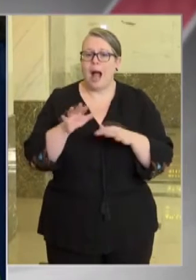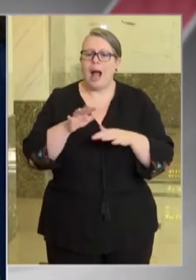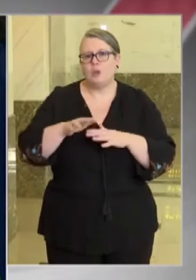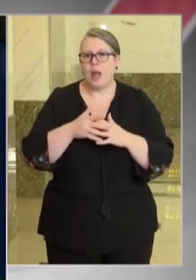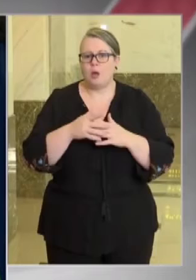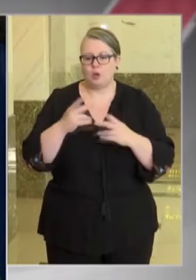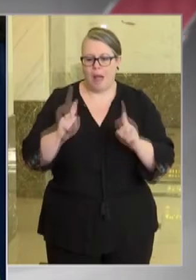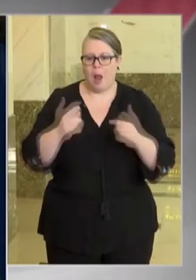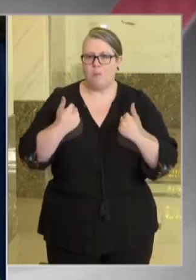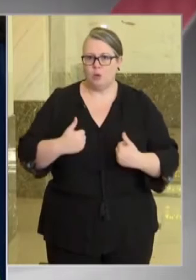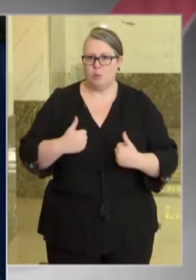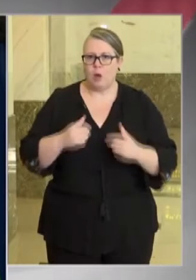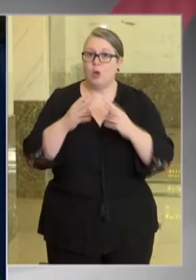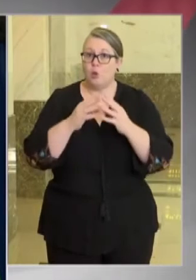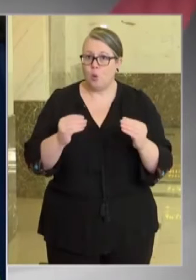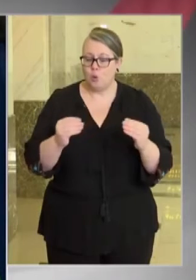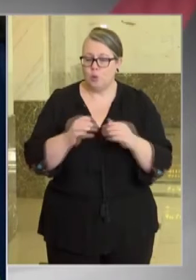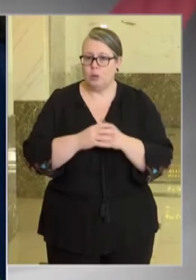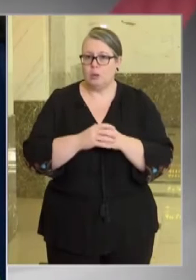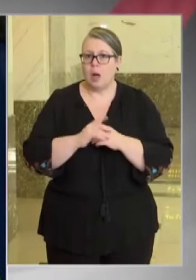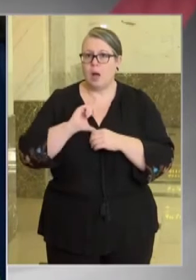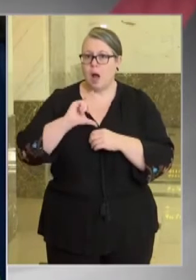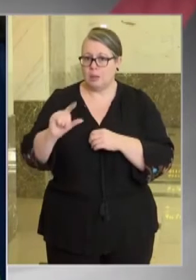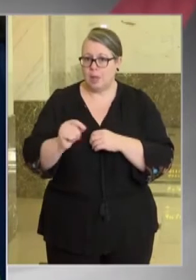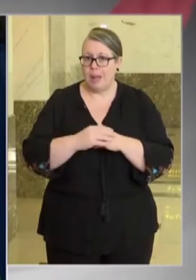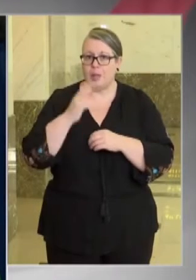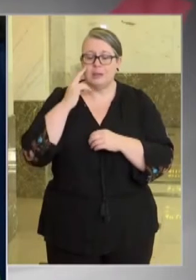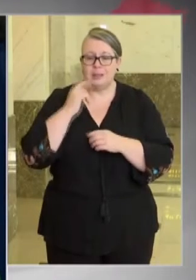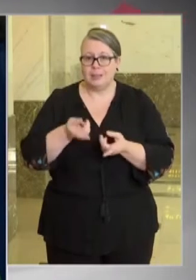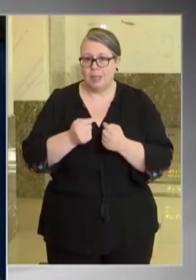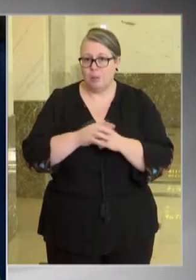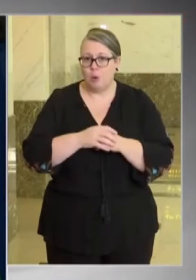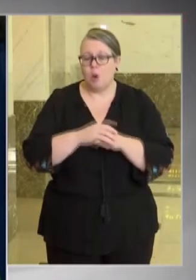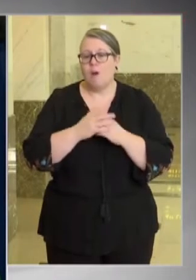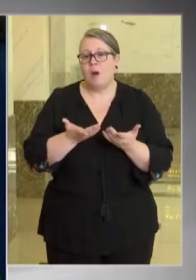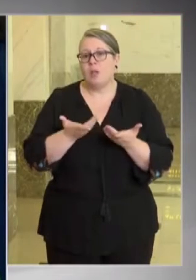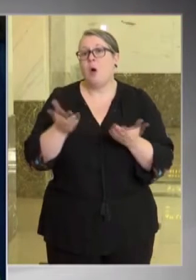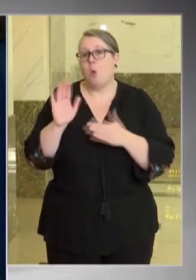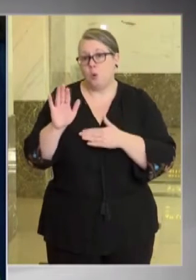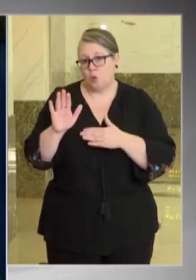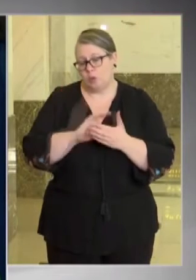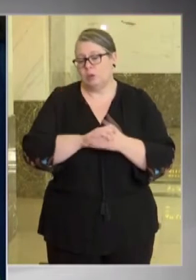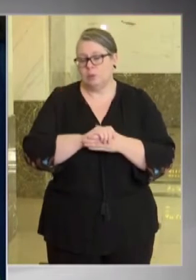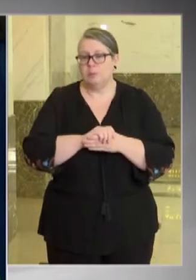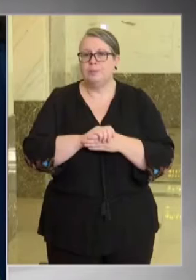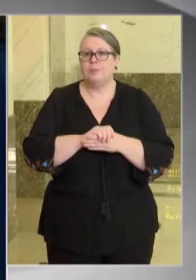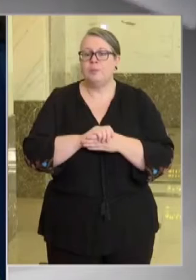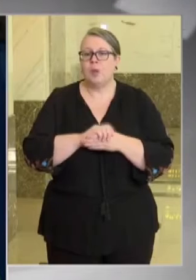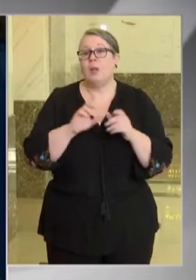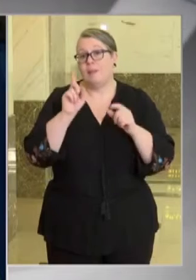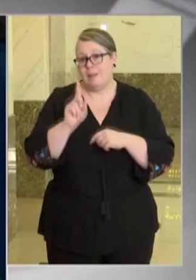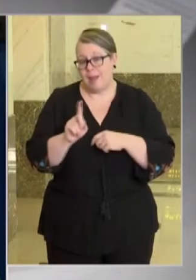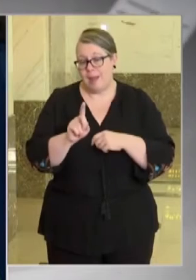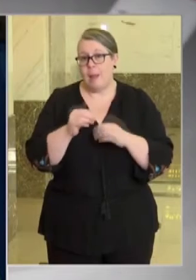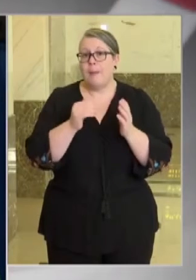általános állapotban gyógyultan távoznak az intézményből, vagy akár az otthonukból.